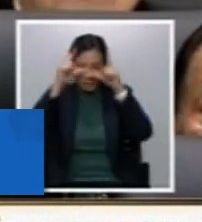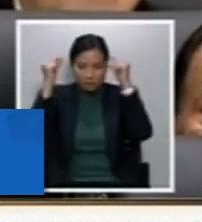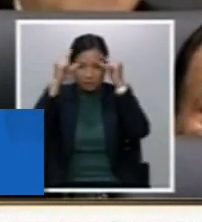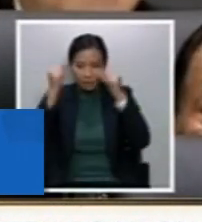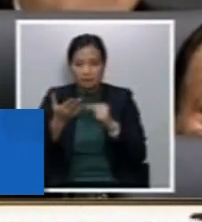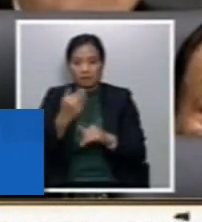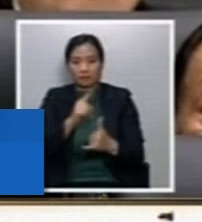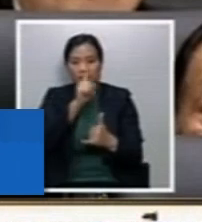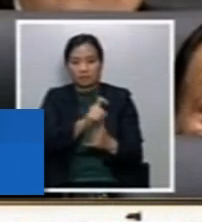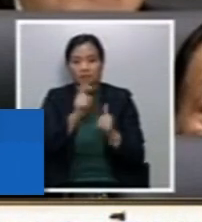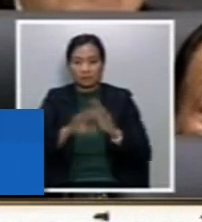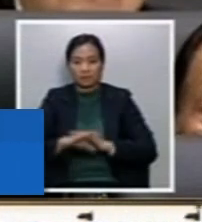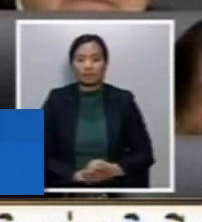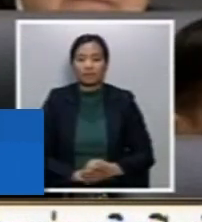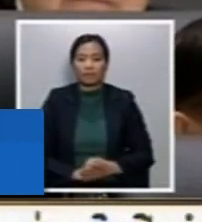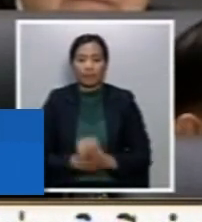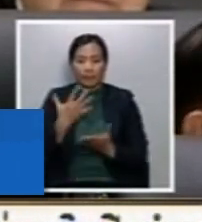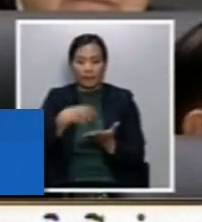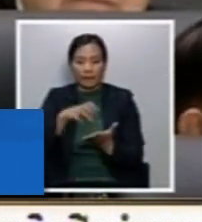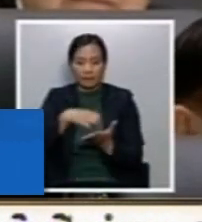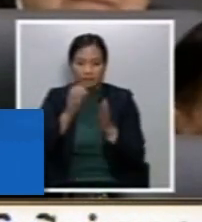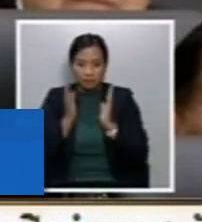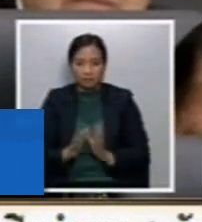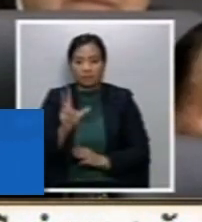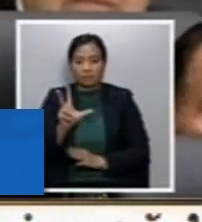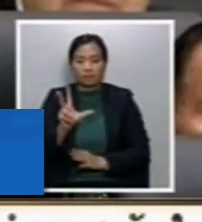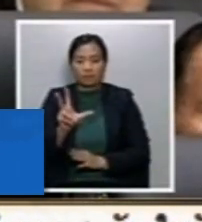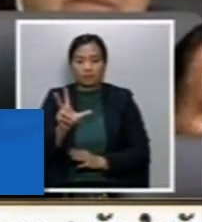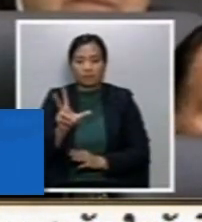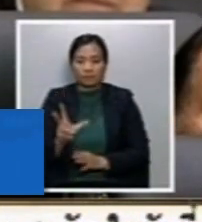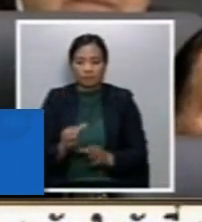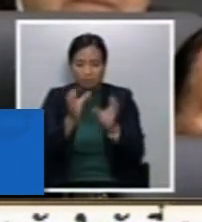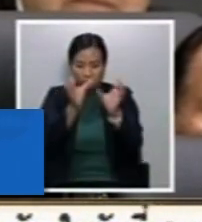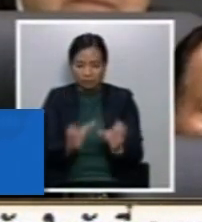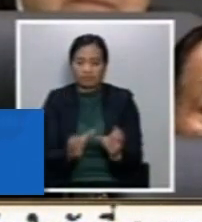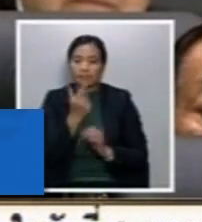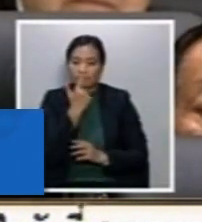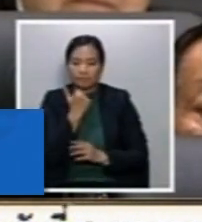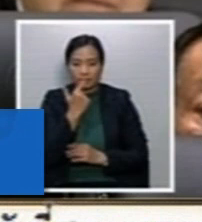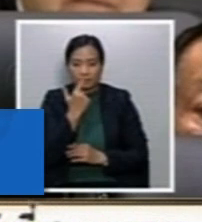ตายลักษณะกำลังปีนเขาอันนี้คนที่สามนะครับคนใส่กางเกงแดงด้านซ้าย